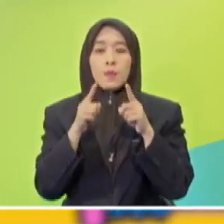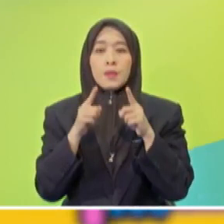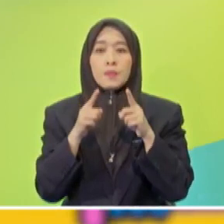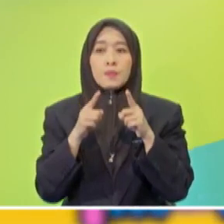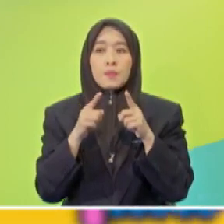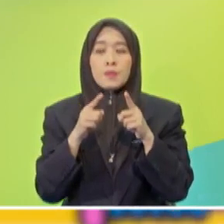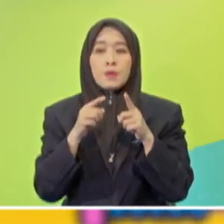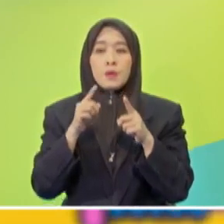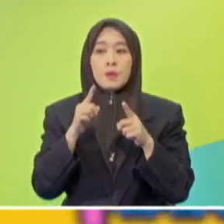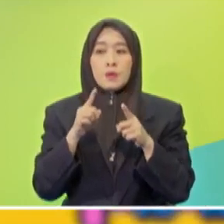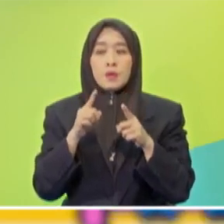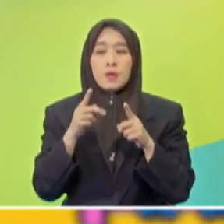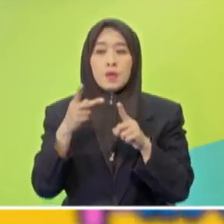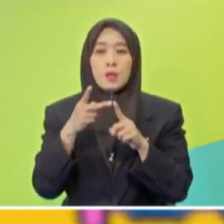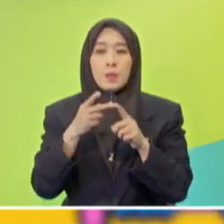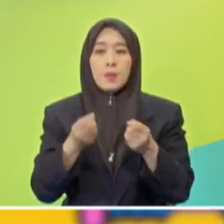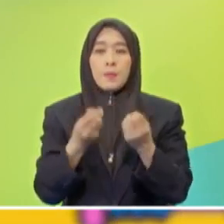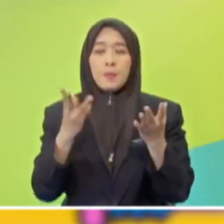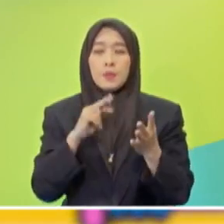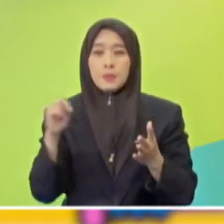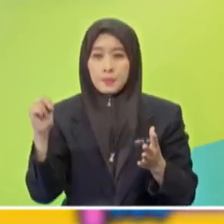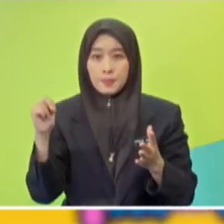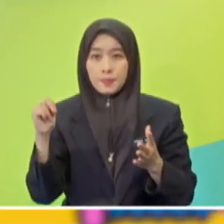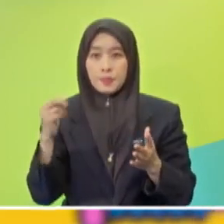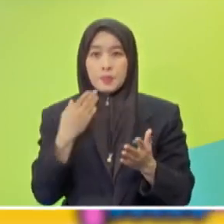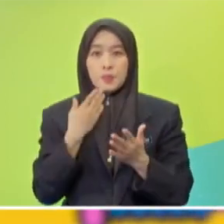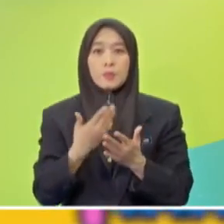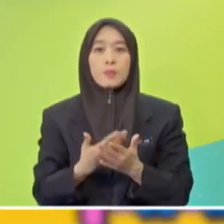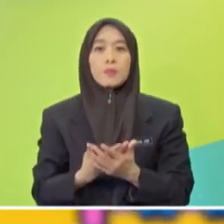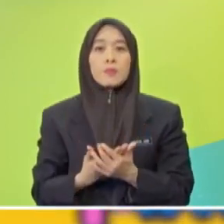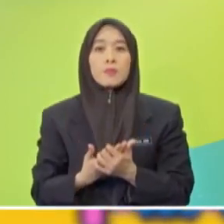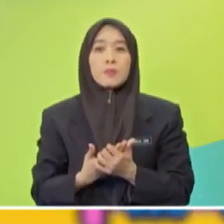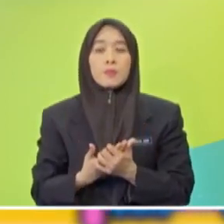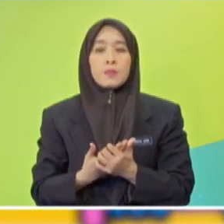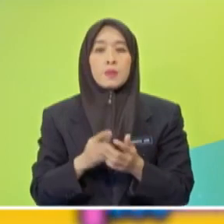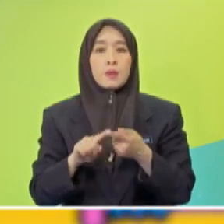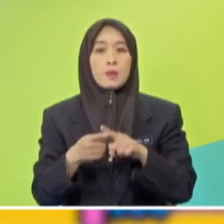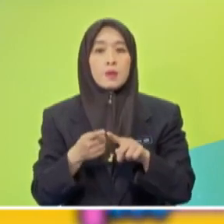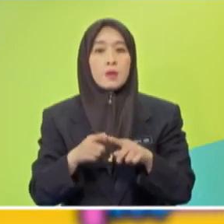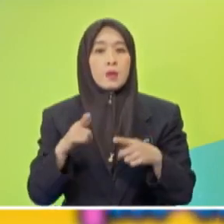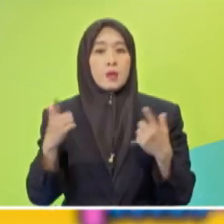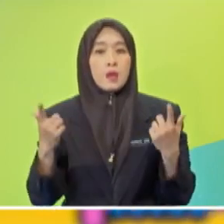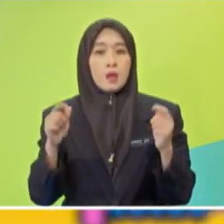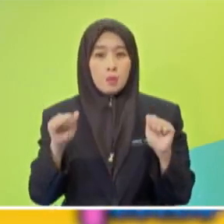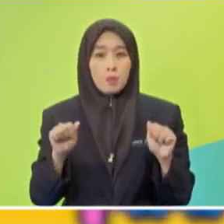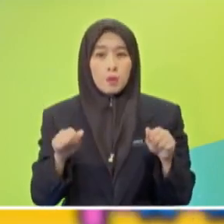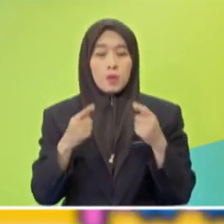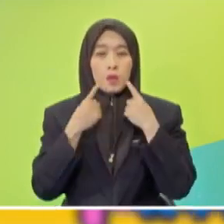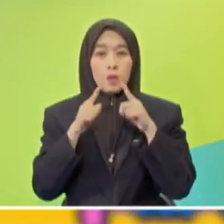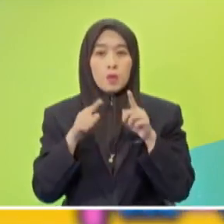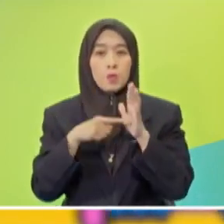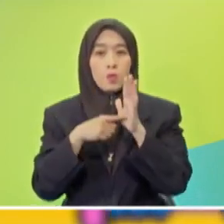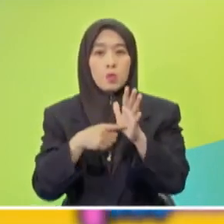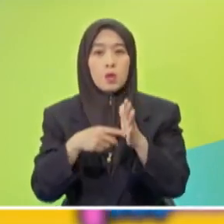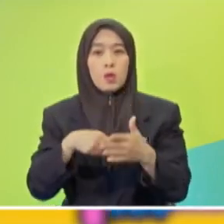1100 kepada pecahan oke oke rata-rata gaya lain pun boleh jawab dan tunjukkan